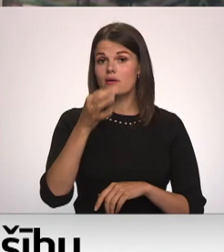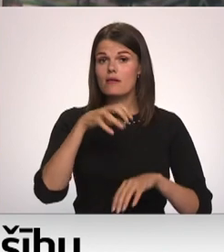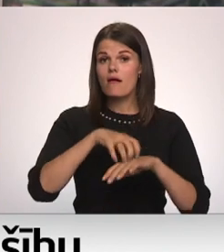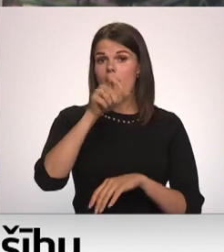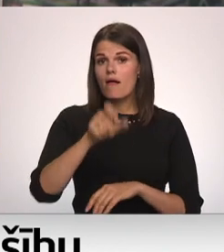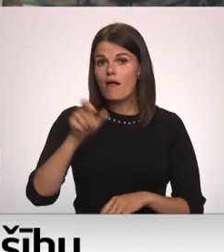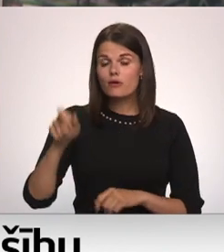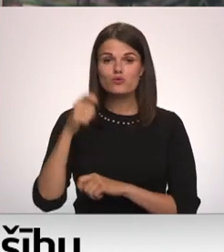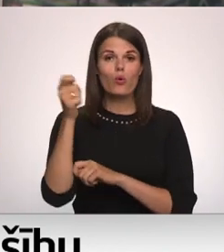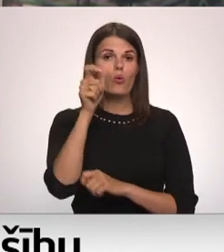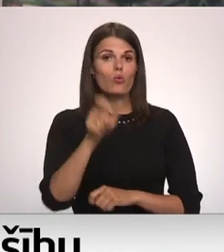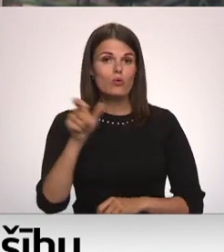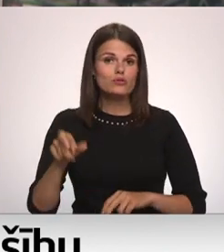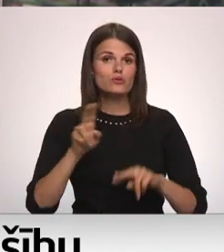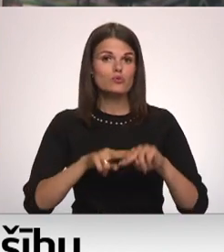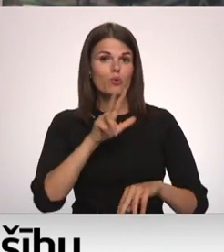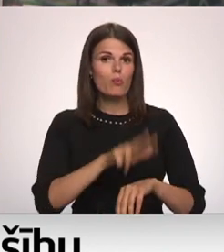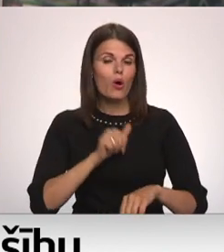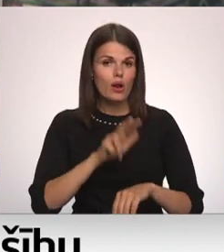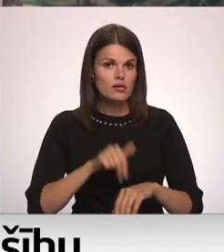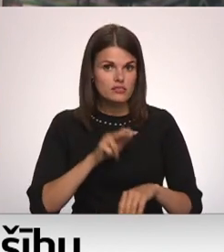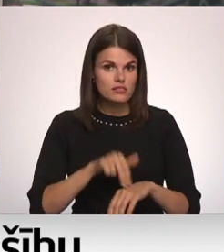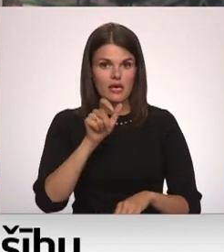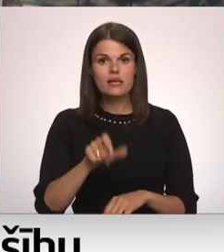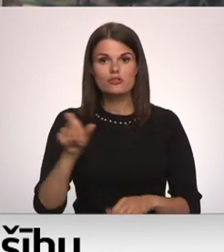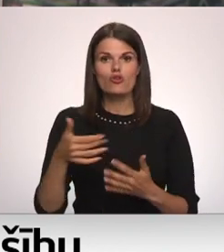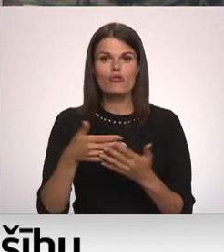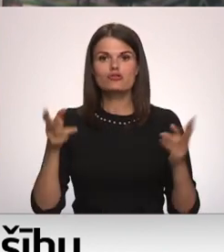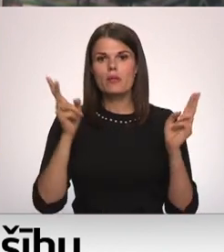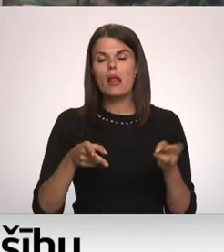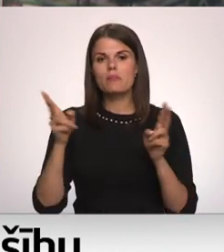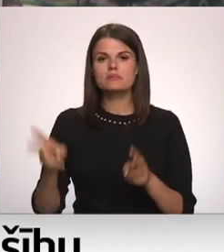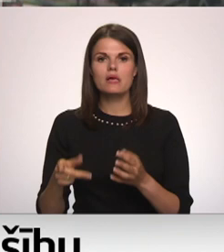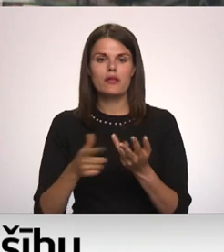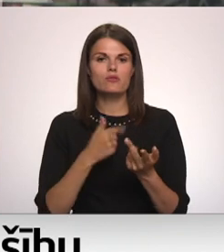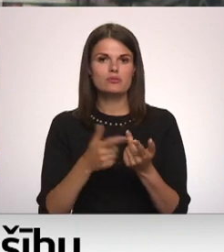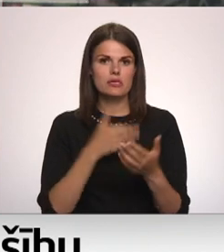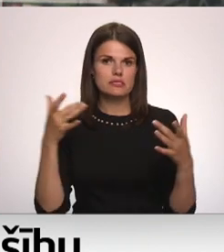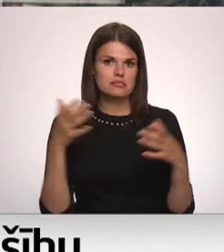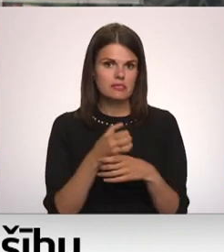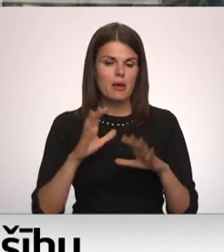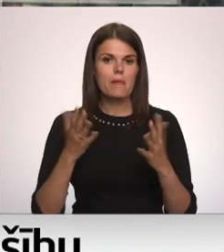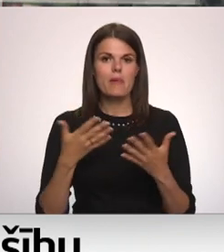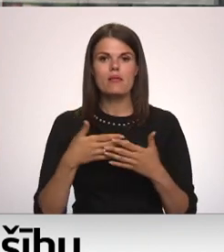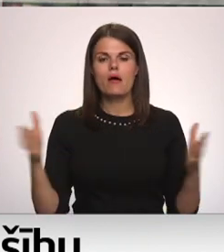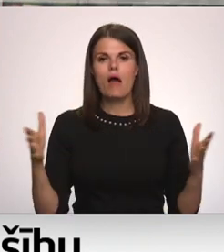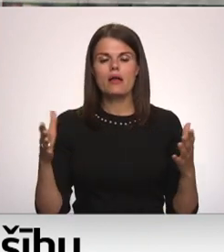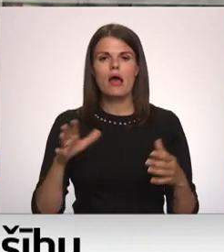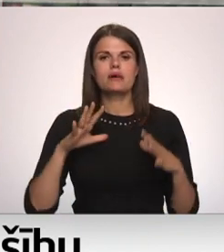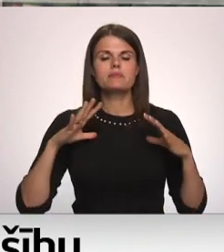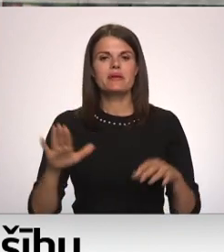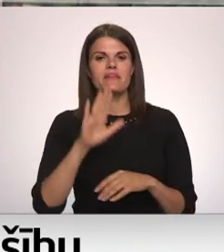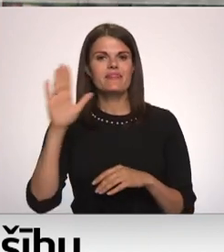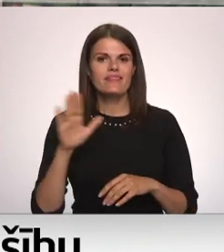ugunsdzēsēji un policisti, jo dažādu nelaimes gadījumu skaits pēdējos gados samazinās. Taču šogad garajās brīvdienās vēlme svinēt un no sirds